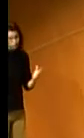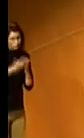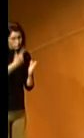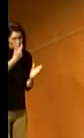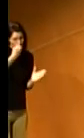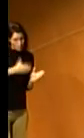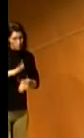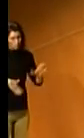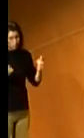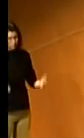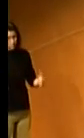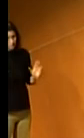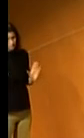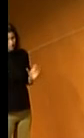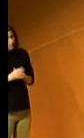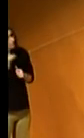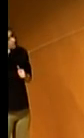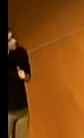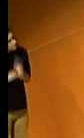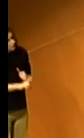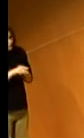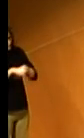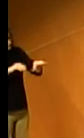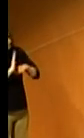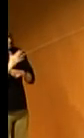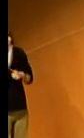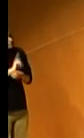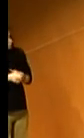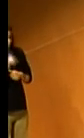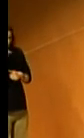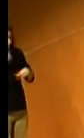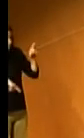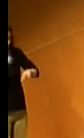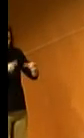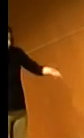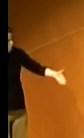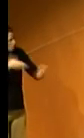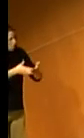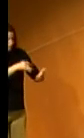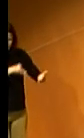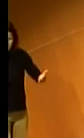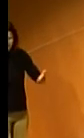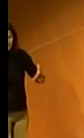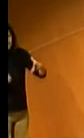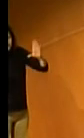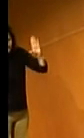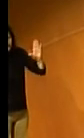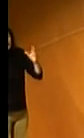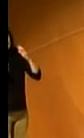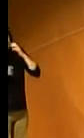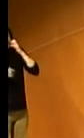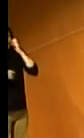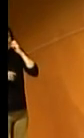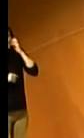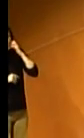fonctionne. C'est sûr que parfois on est en grande difficulté, hein, mais après je voudrais dire